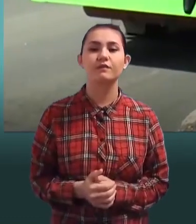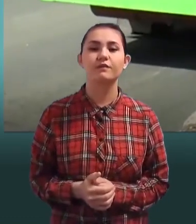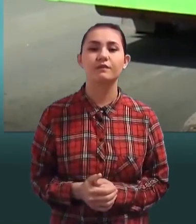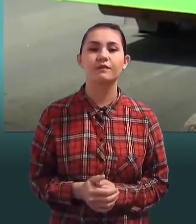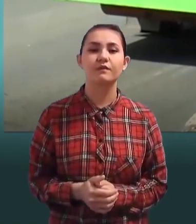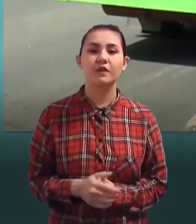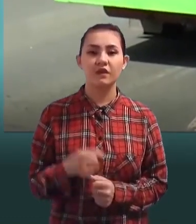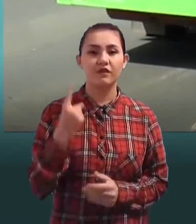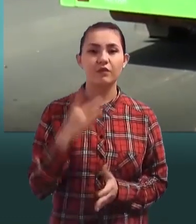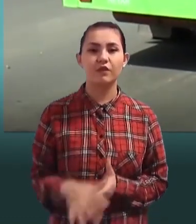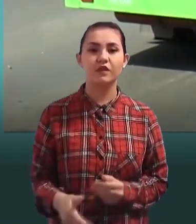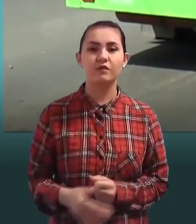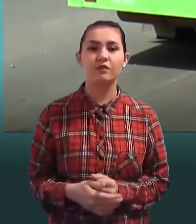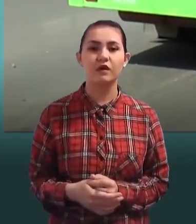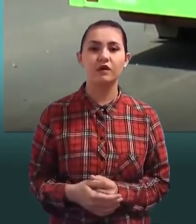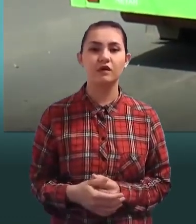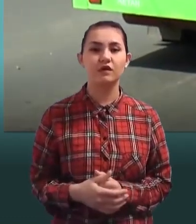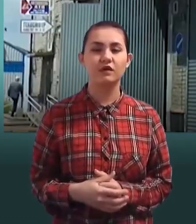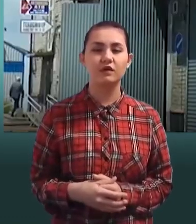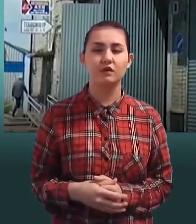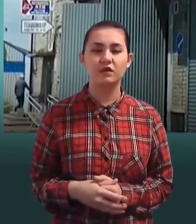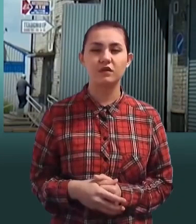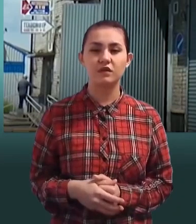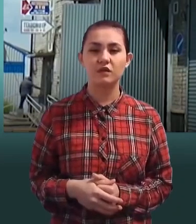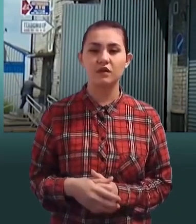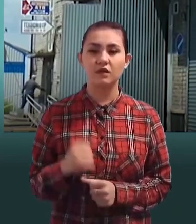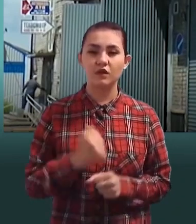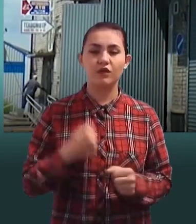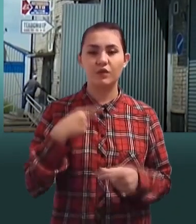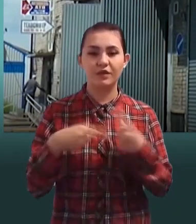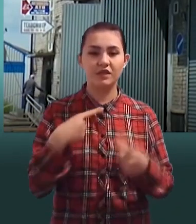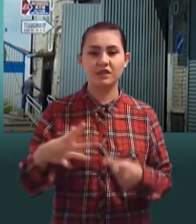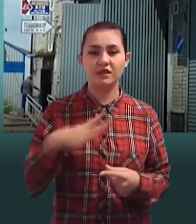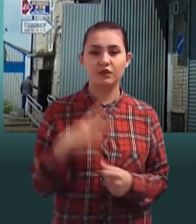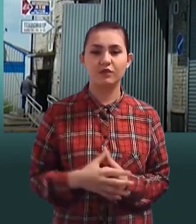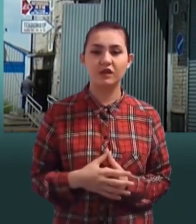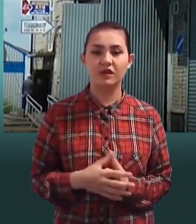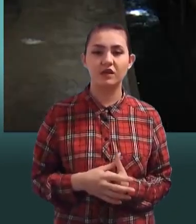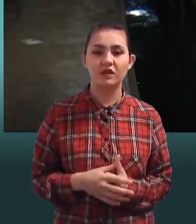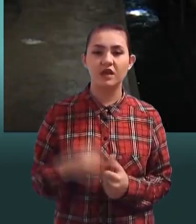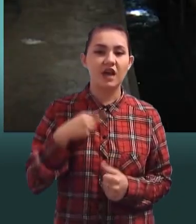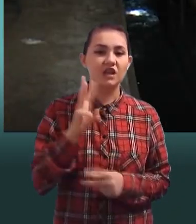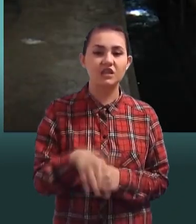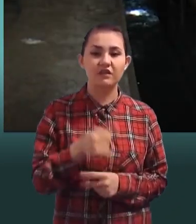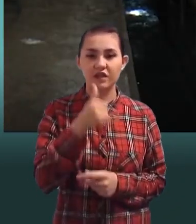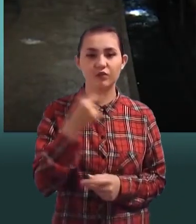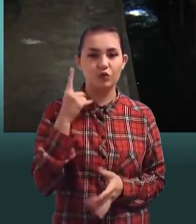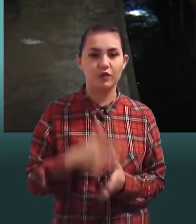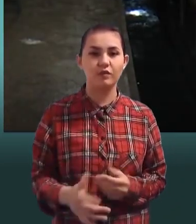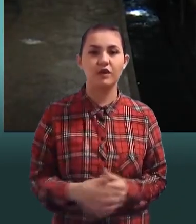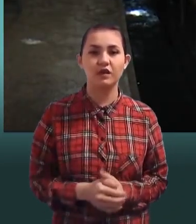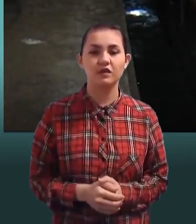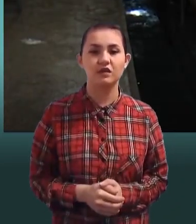розумієте, це водії палять, ми проводимо бесіди. Ну, це, я його штрафувати не можу, розумієте?